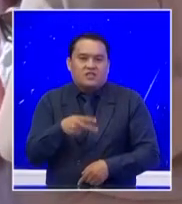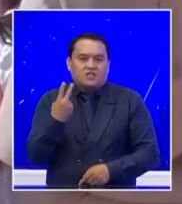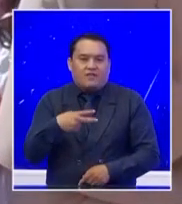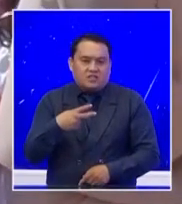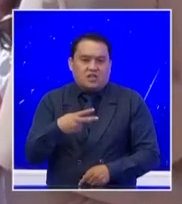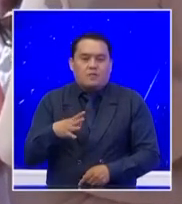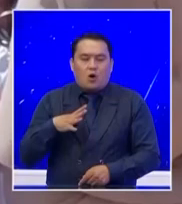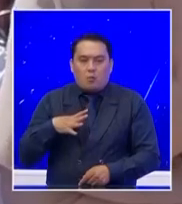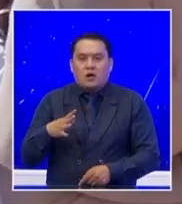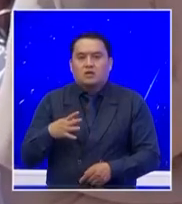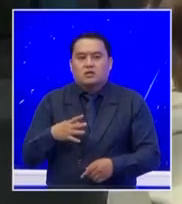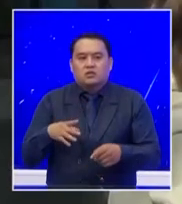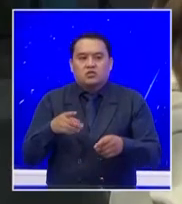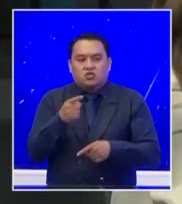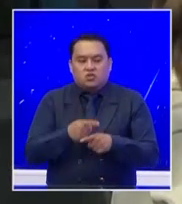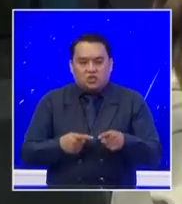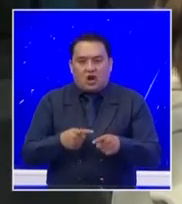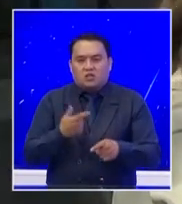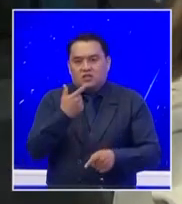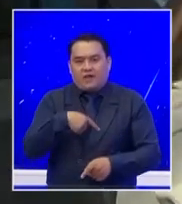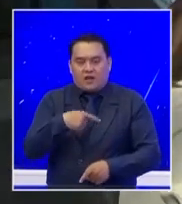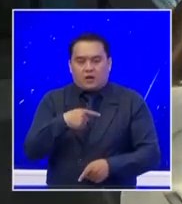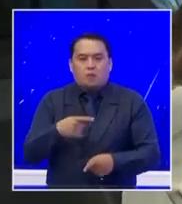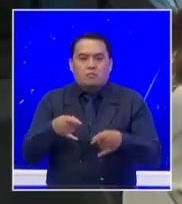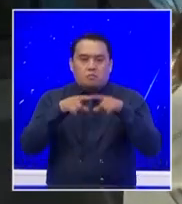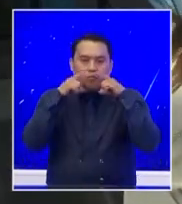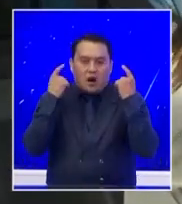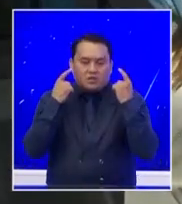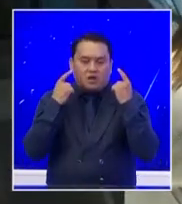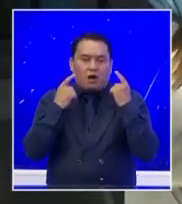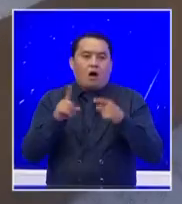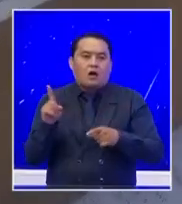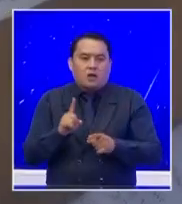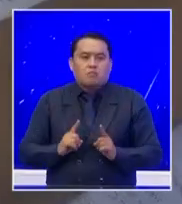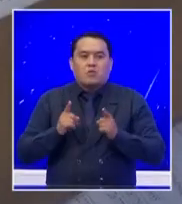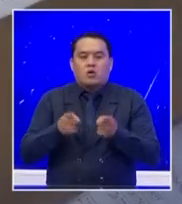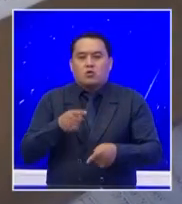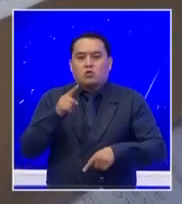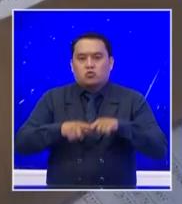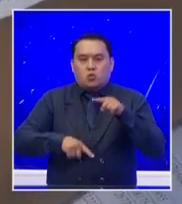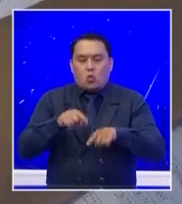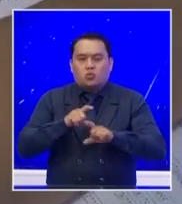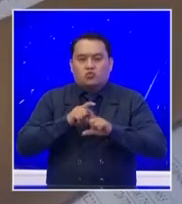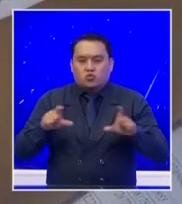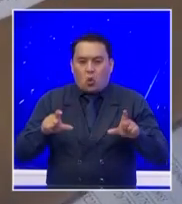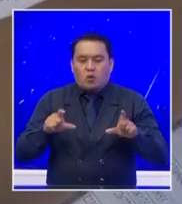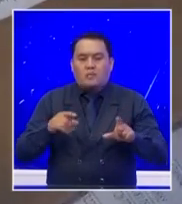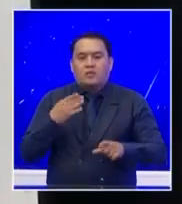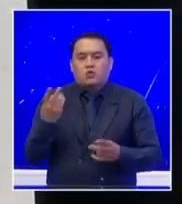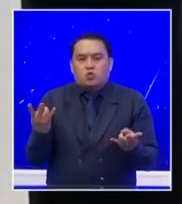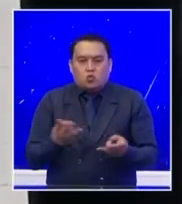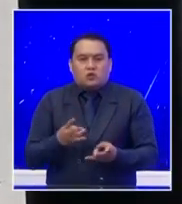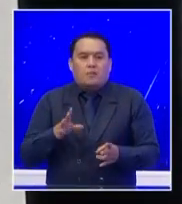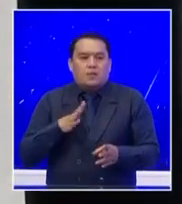2020», но и уже ставшую неотъемлемым атрибутом для всех – маску. Кроме того, чтобы попасть на родной школьный двор, вчерашним ученикам необходимо